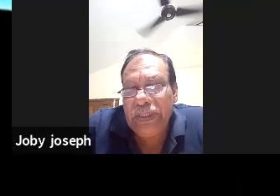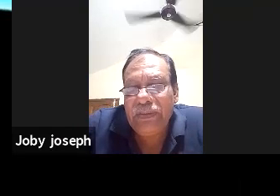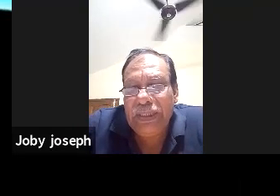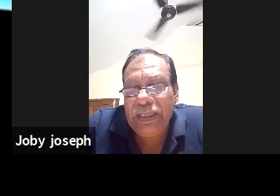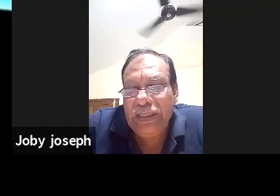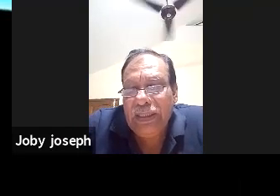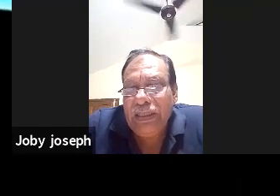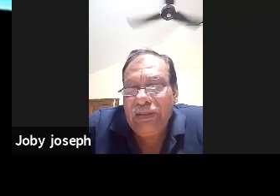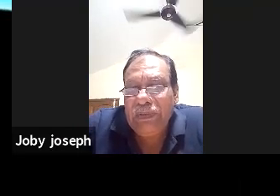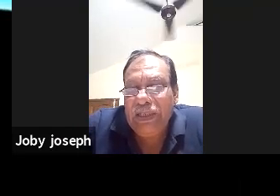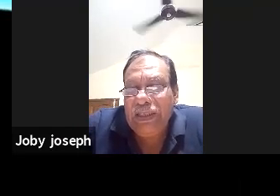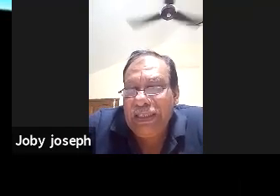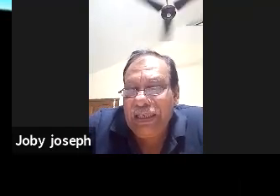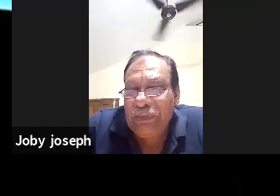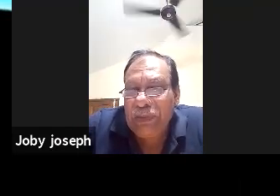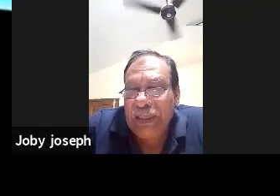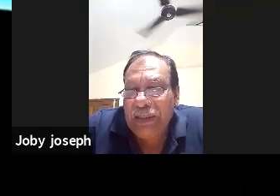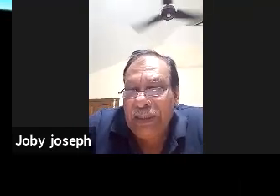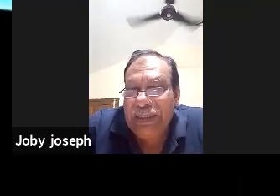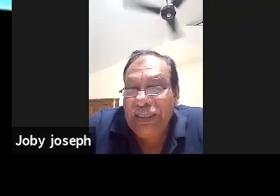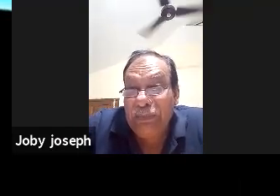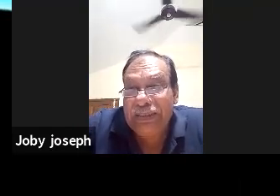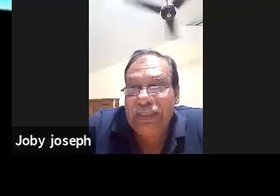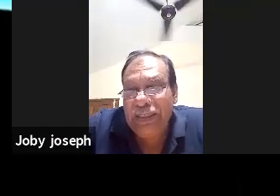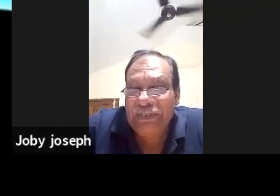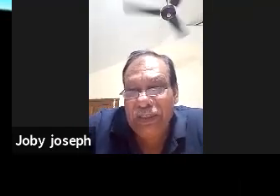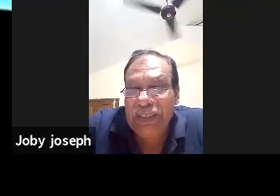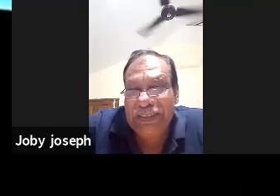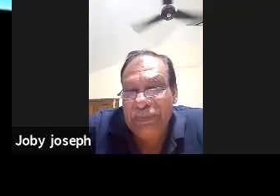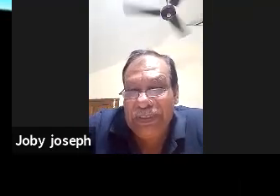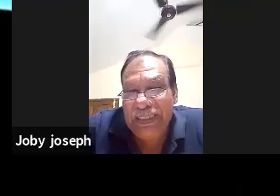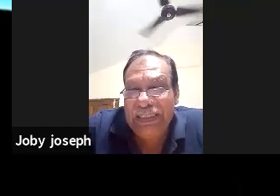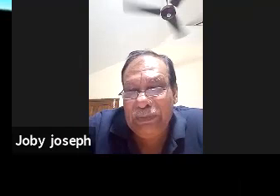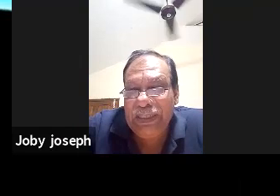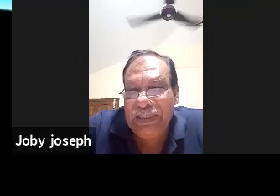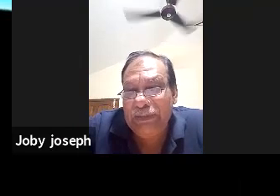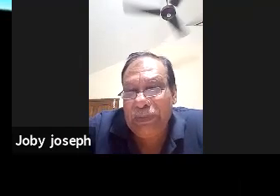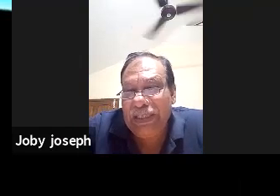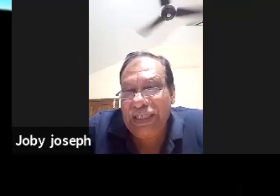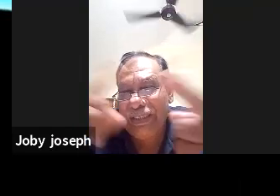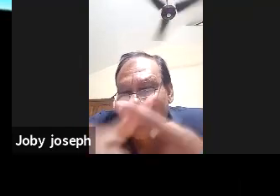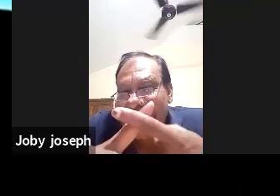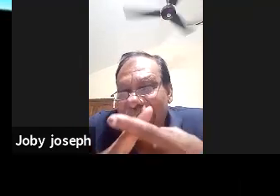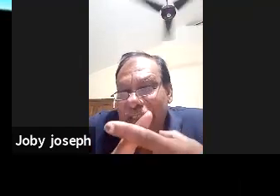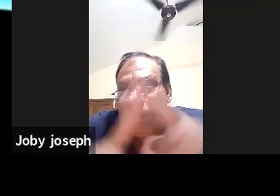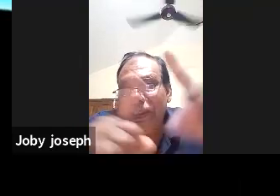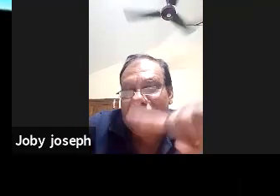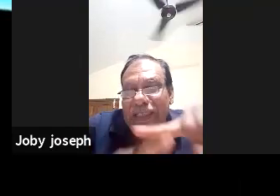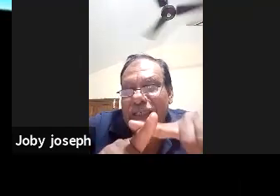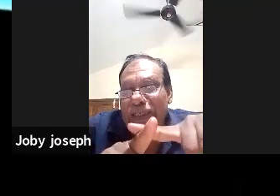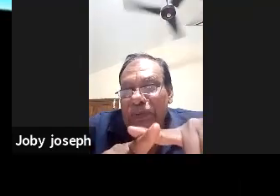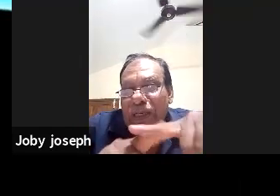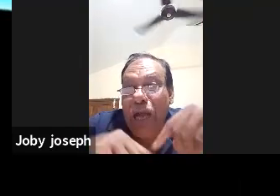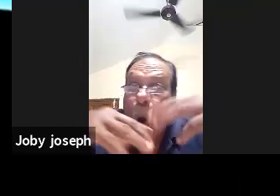രണ്ട് കുട്ടികളൊക്കെ ആയി. അപ്പം പുള്ളി, ഞങ്ങൾ പുള്ളിയുടെ അടുത്ത് ആദ്യം തമാശനായിരുന്നു. തമാശ ഞങ്ങൾ പുള്ളിയുടെ അടുത്ത് പുള്ളി ഇങ്ങനെ കൈ കൊണ്ട് ഇങ്ങനെ കാണിക്കും,